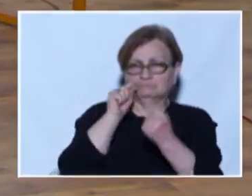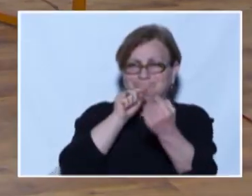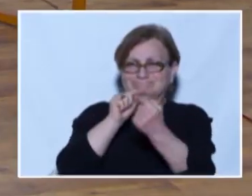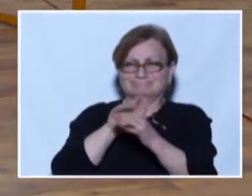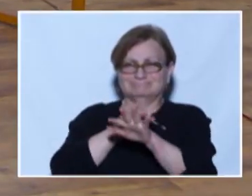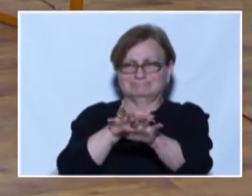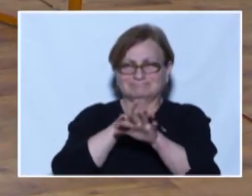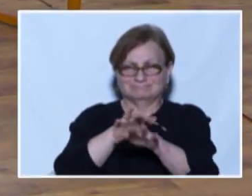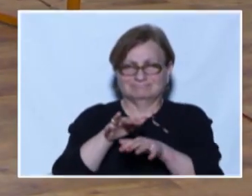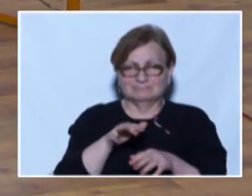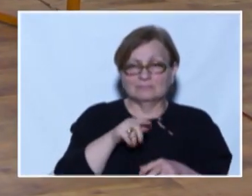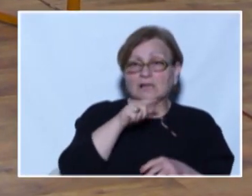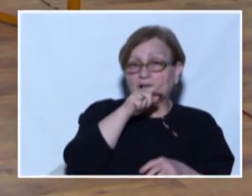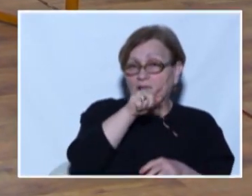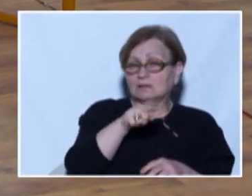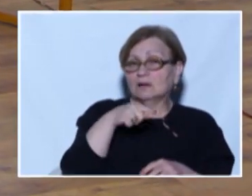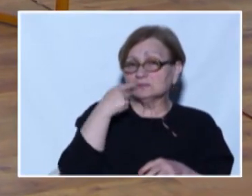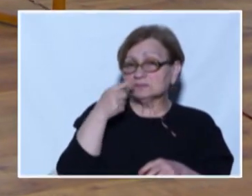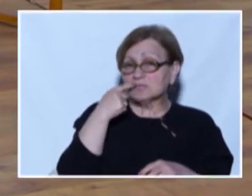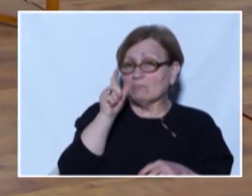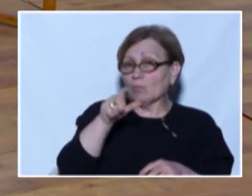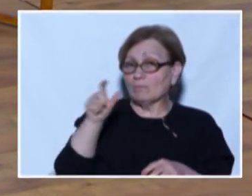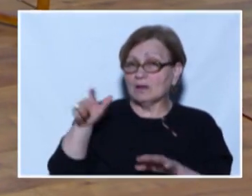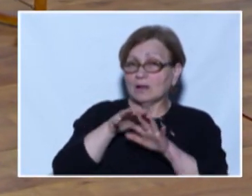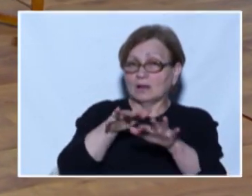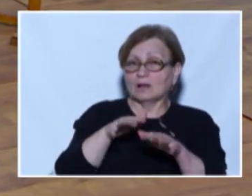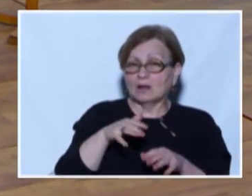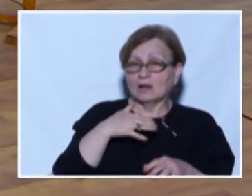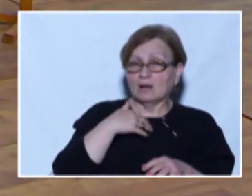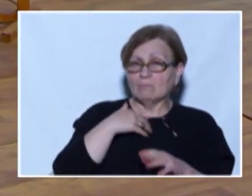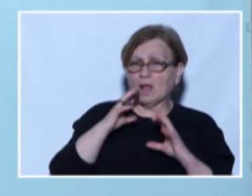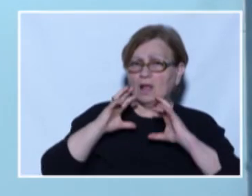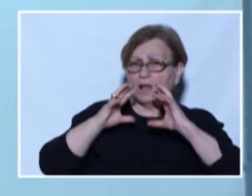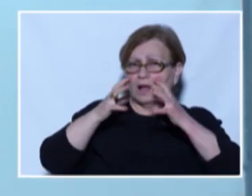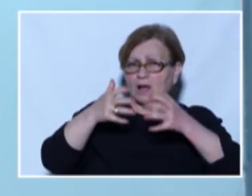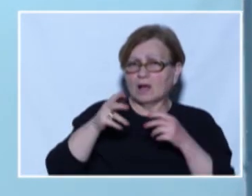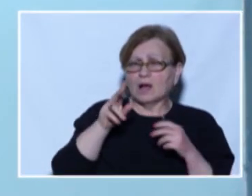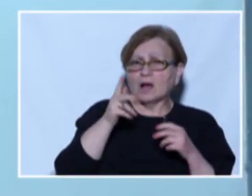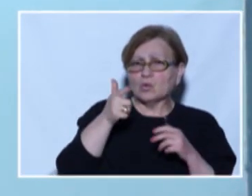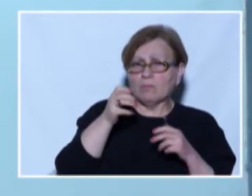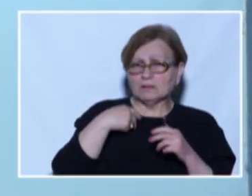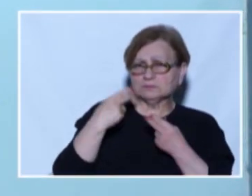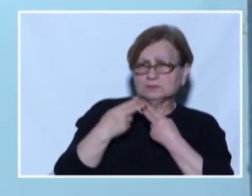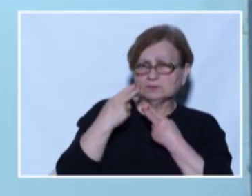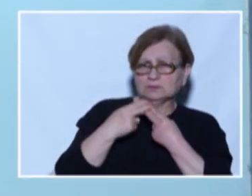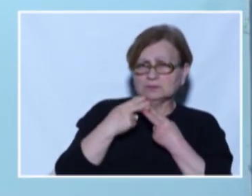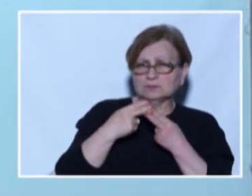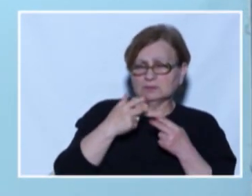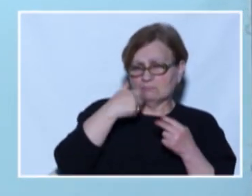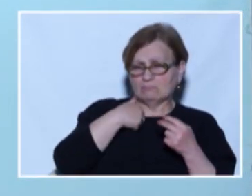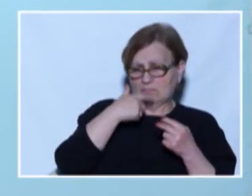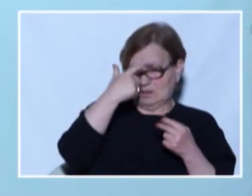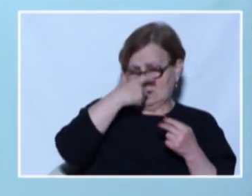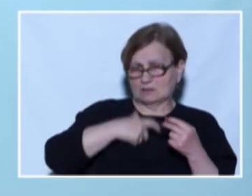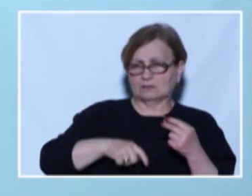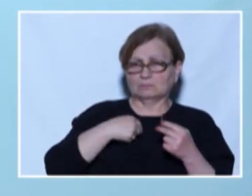ტიპის ნაკლოვანებებზე მიანიშნებენ, რომ მე გლობალიზაცია მიშლის ხელს რომ დავრჩე იმათ,